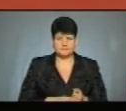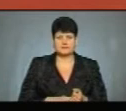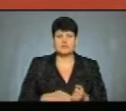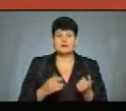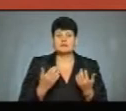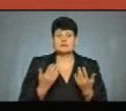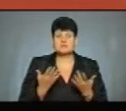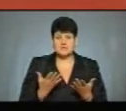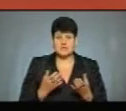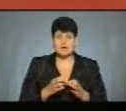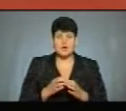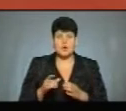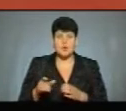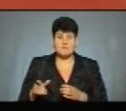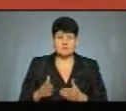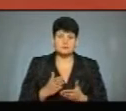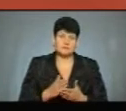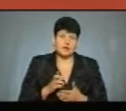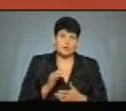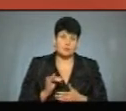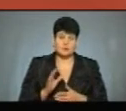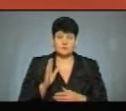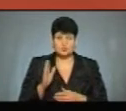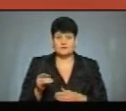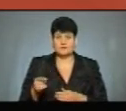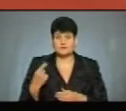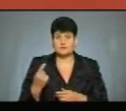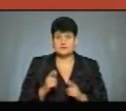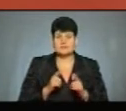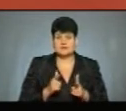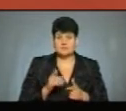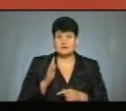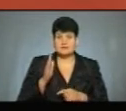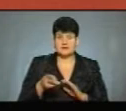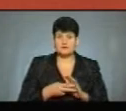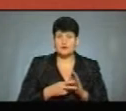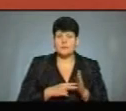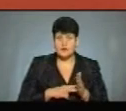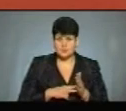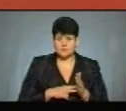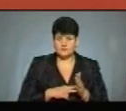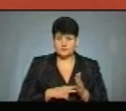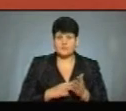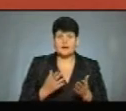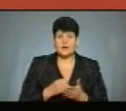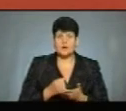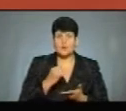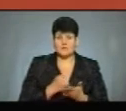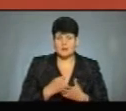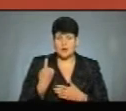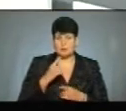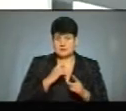Скільки громад мало би бути в Тернопільській області згідно перспективного плану, який ухвалила обласна